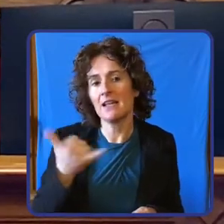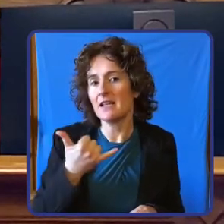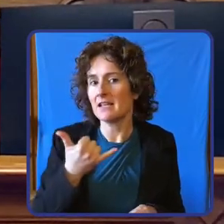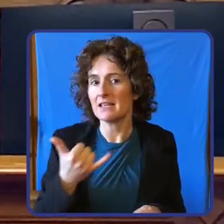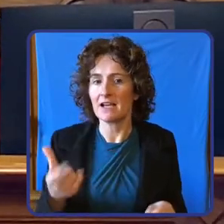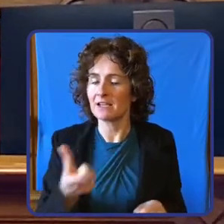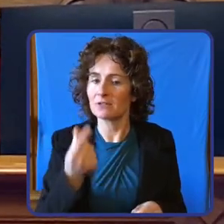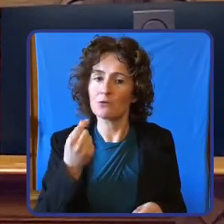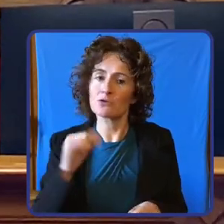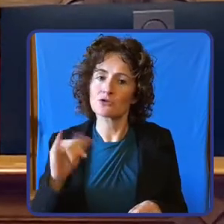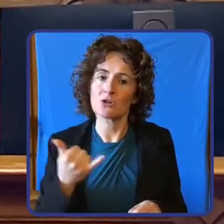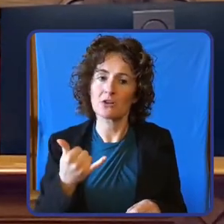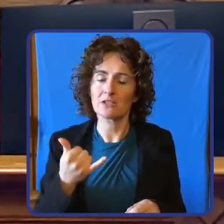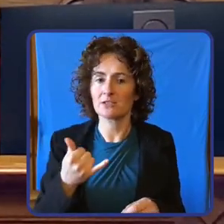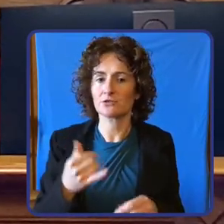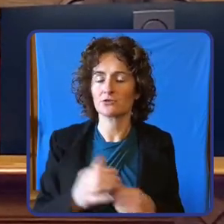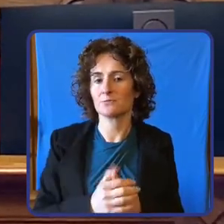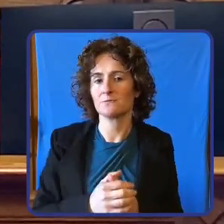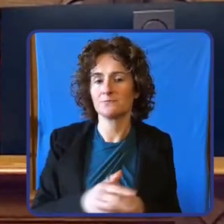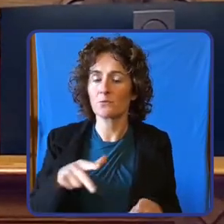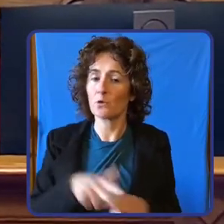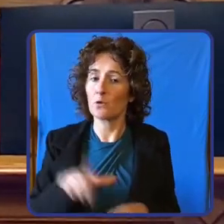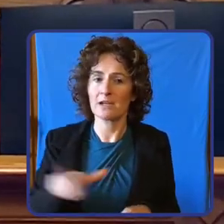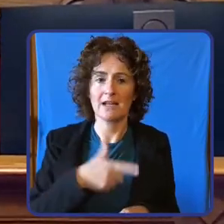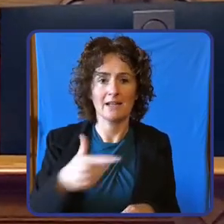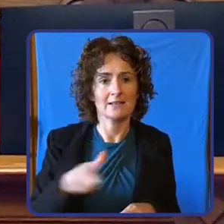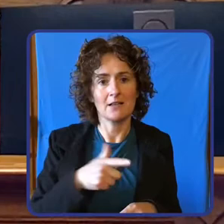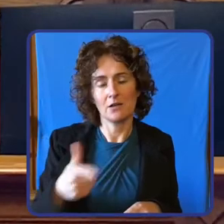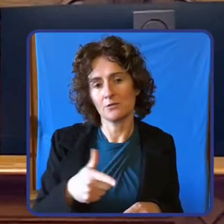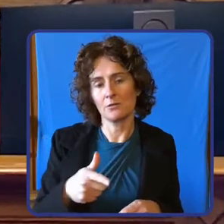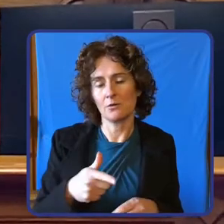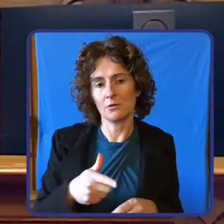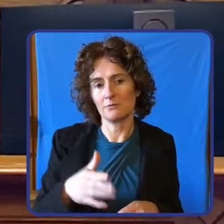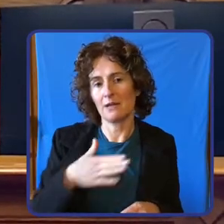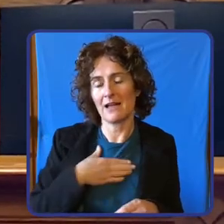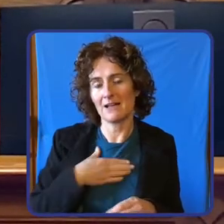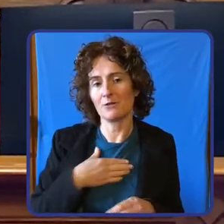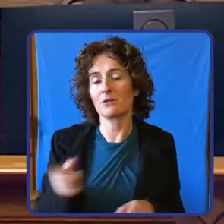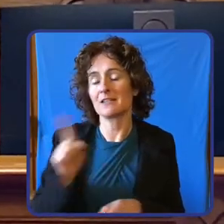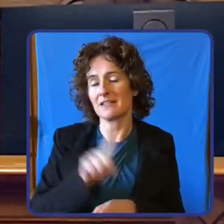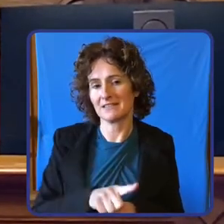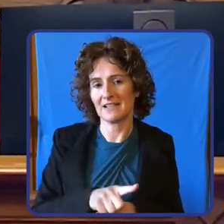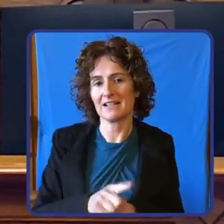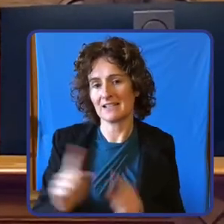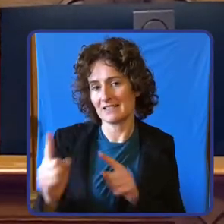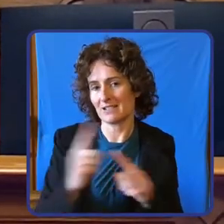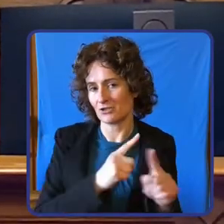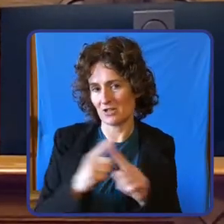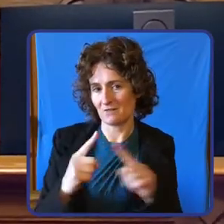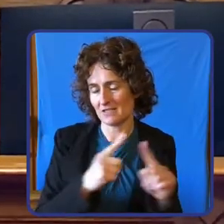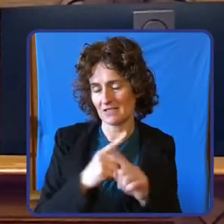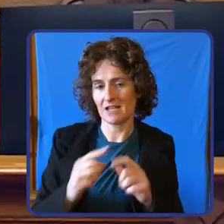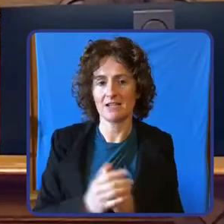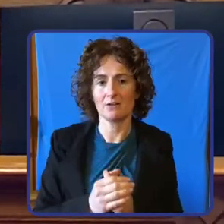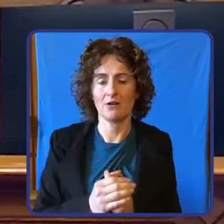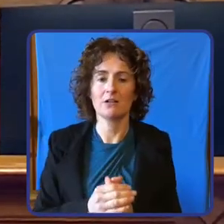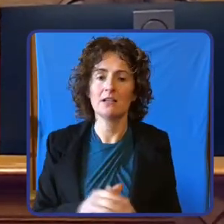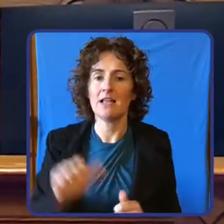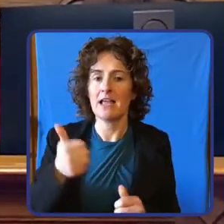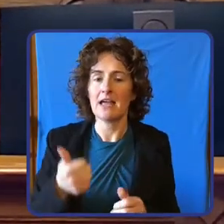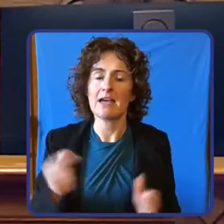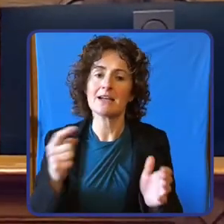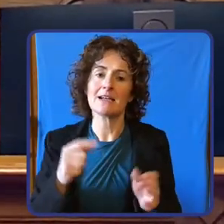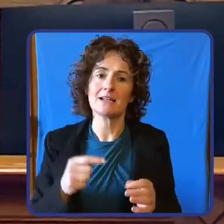és személyesen is természetesen. Ez egy más kultúra. Fő napirendi pontok közül az 1-es